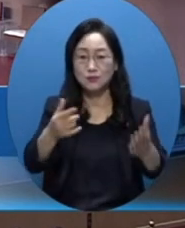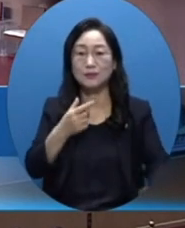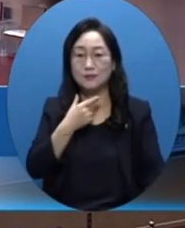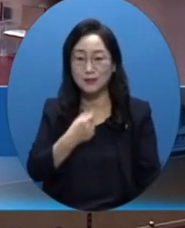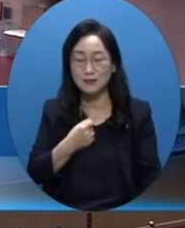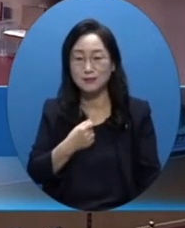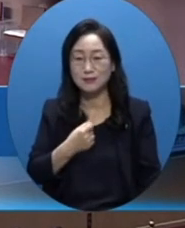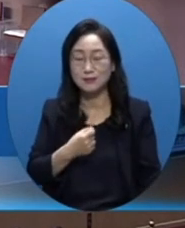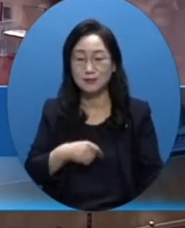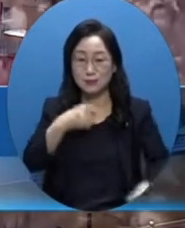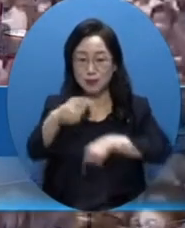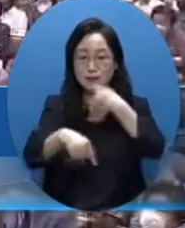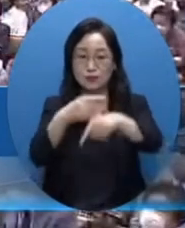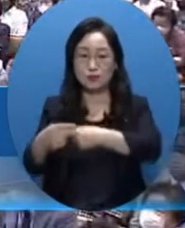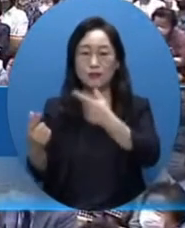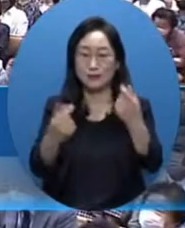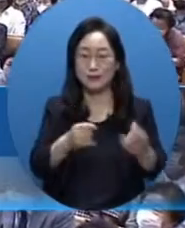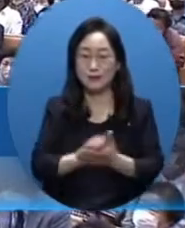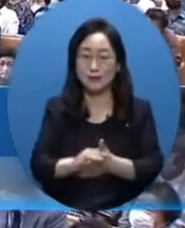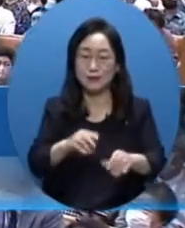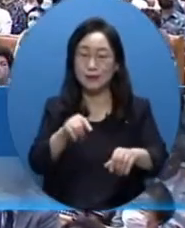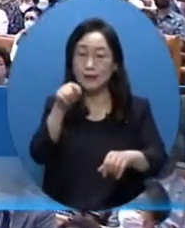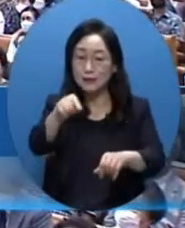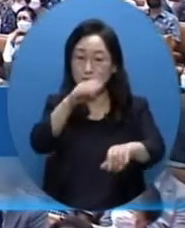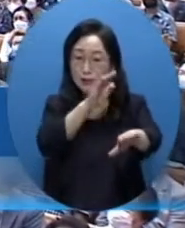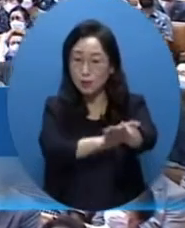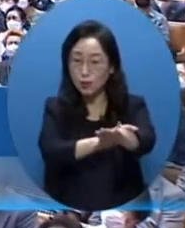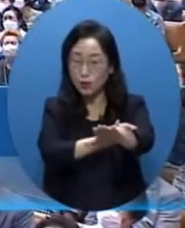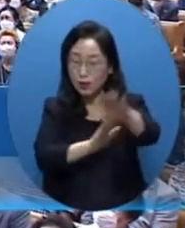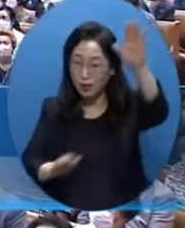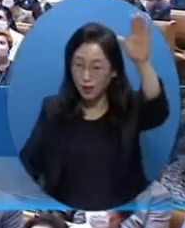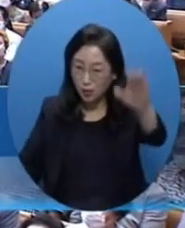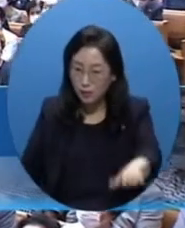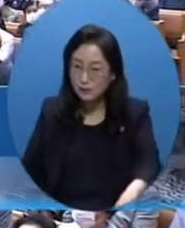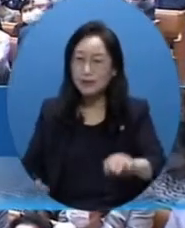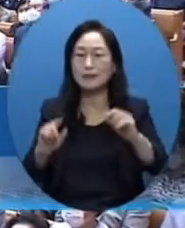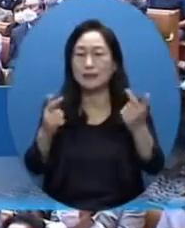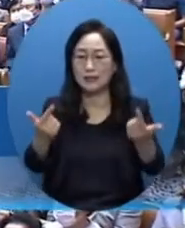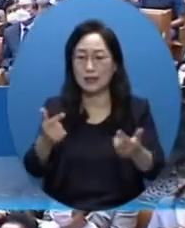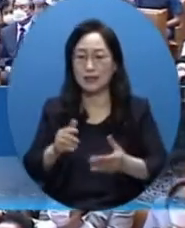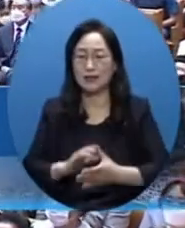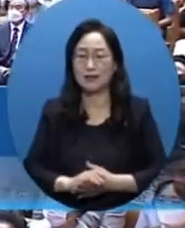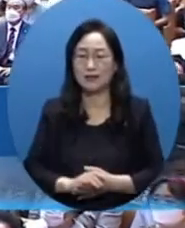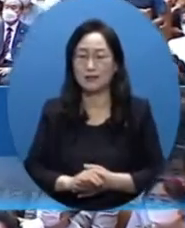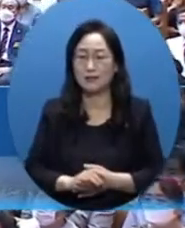원합니다. 제목을 한번 크게 따라하시기 바랍니다. 그 손이 내려오지 아니한지라.